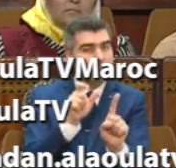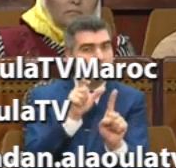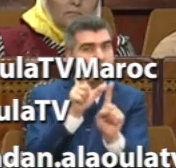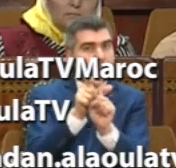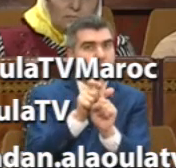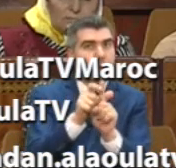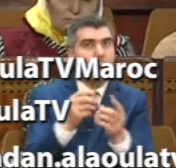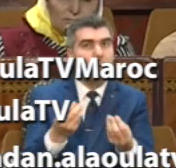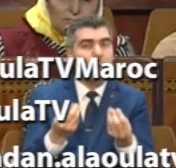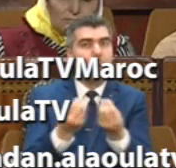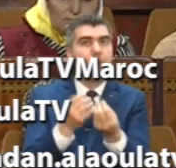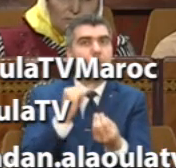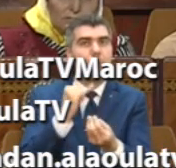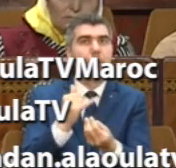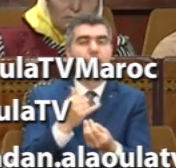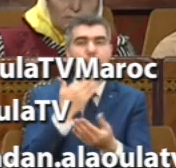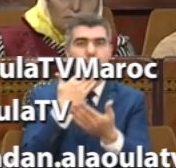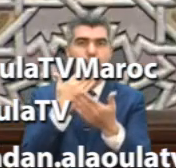الفئة التي تستحق. شكرا.